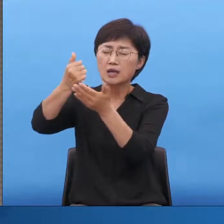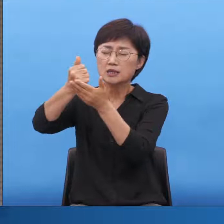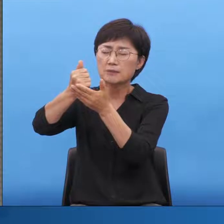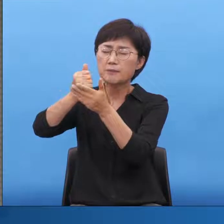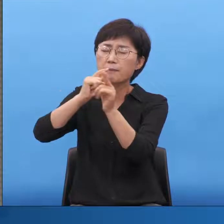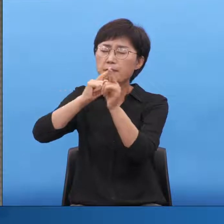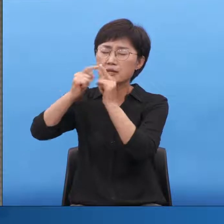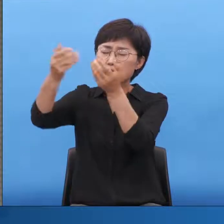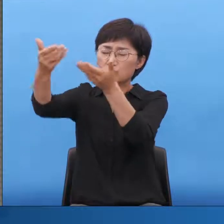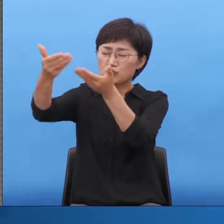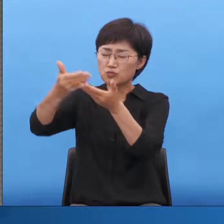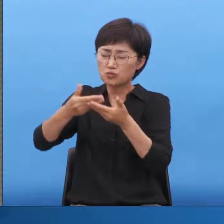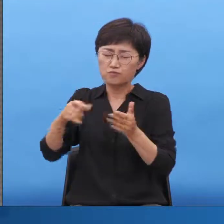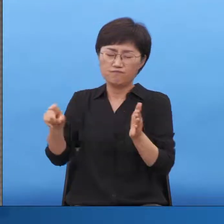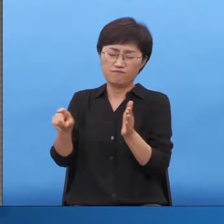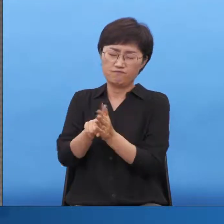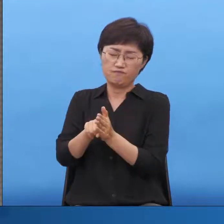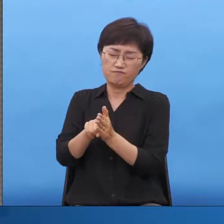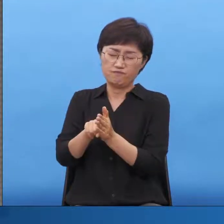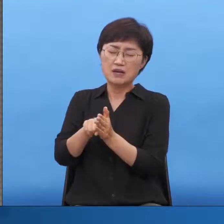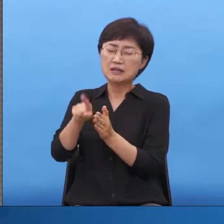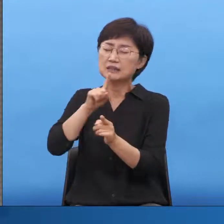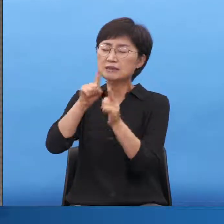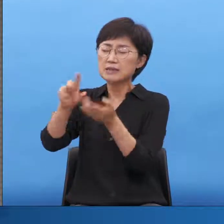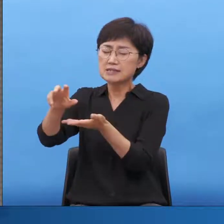줄 믿습니다.